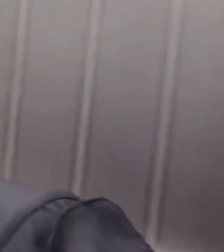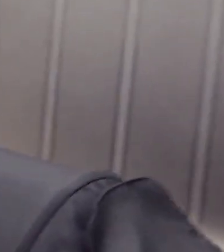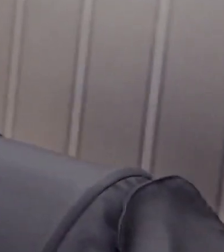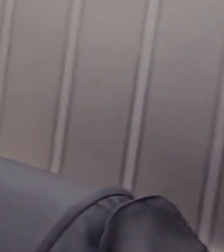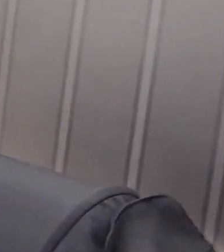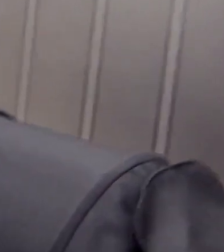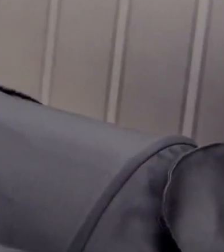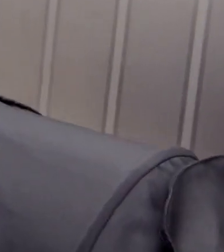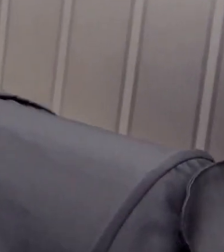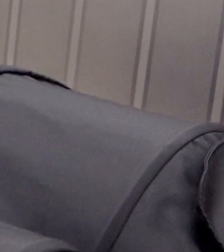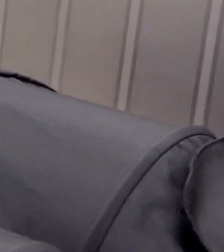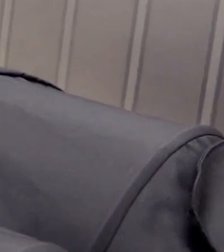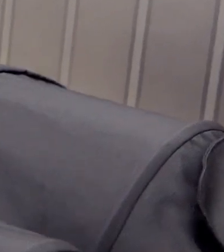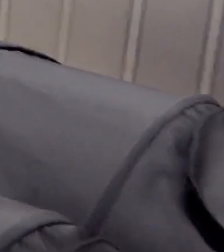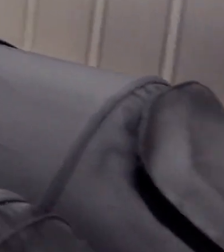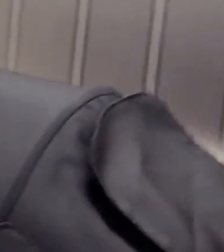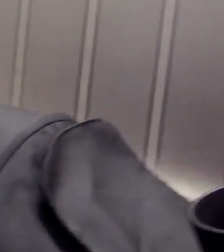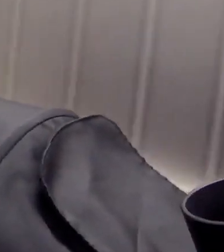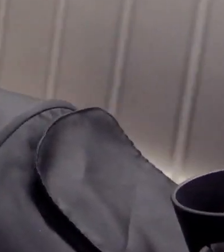정원이가 전화한 거 같아.